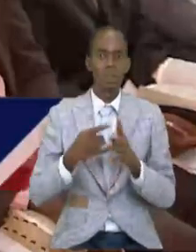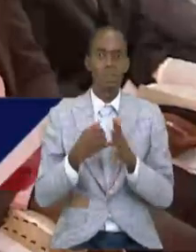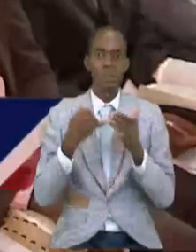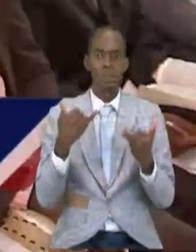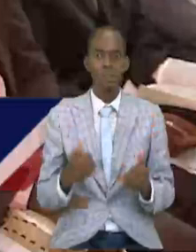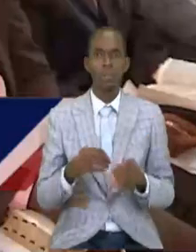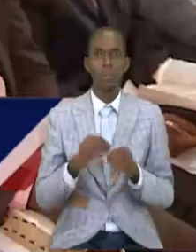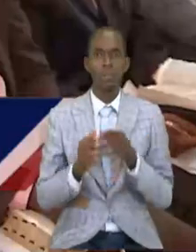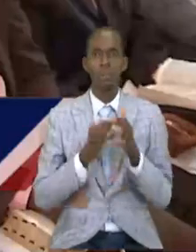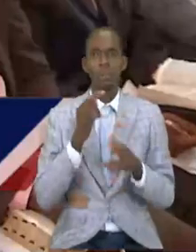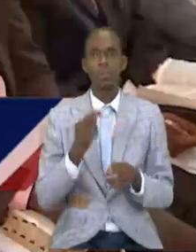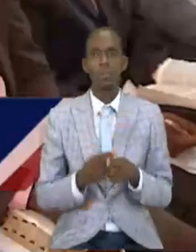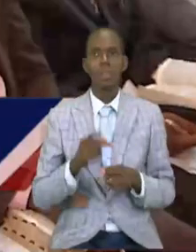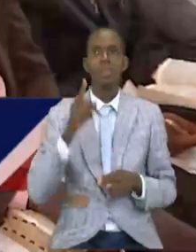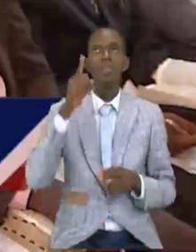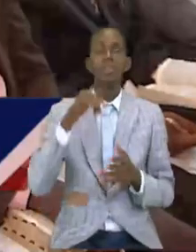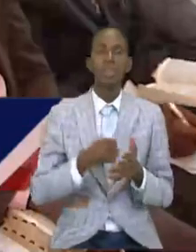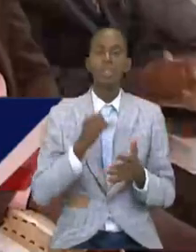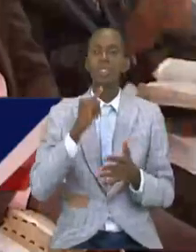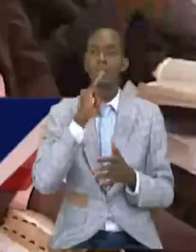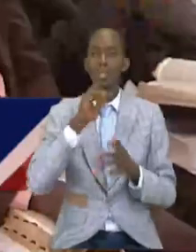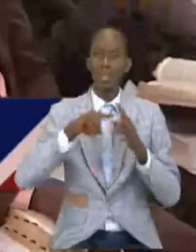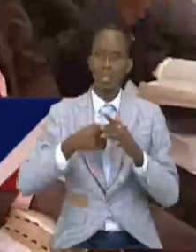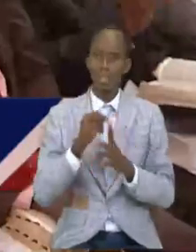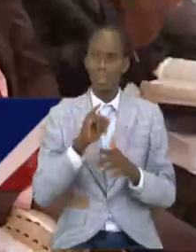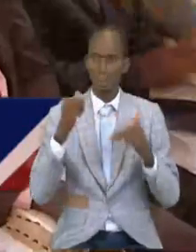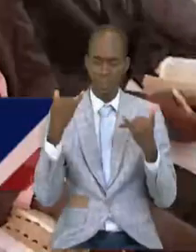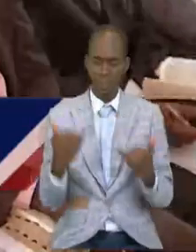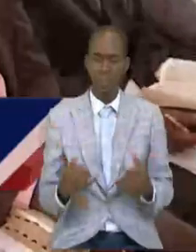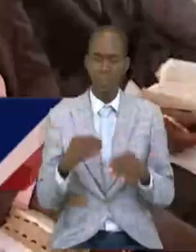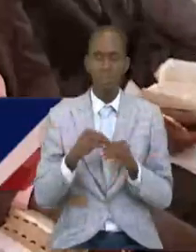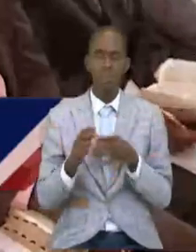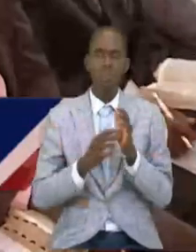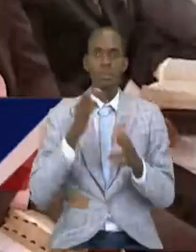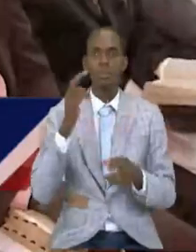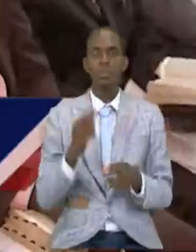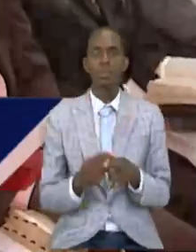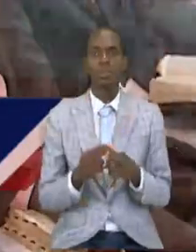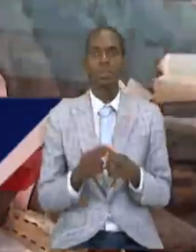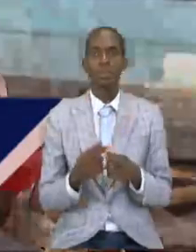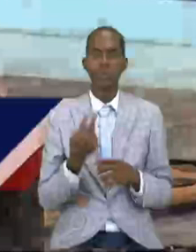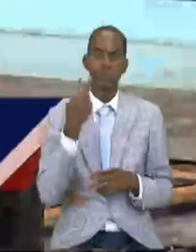Cela commence maintenant. Cela commence maintenant.